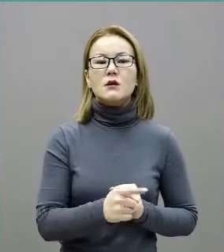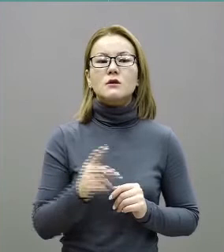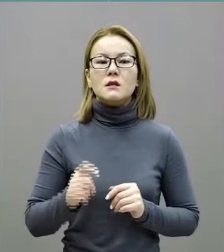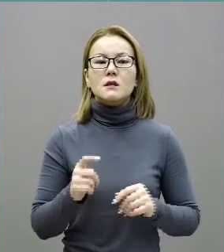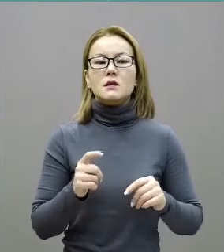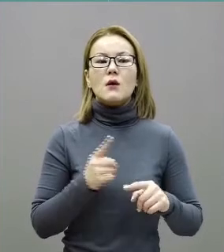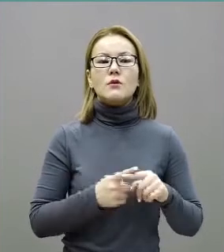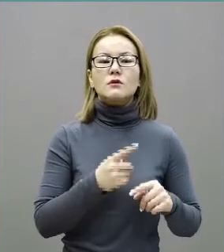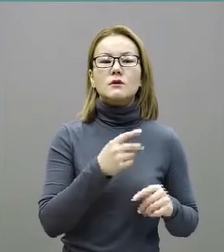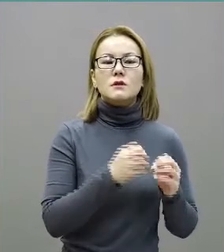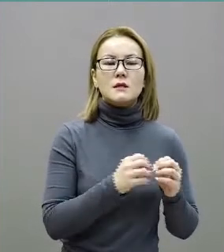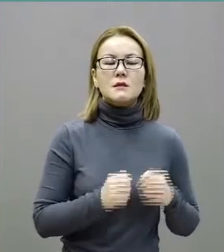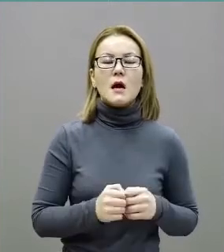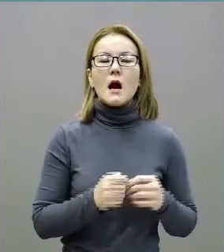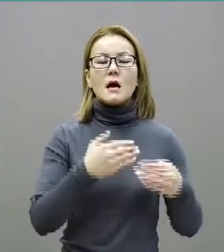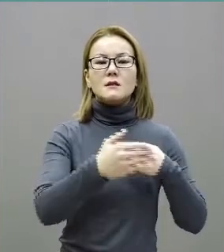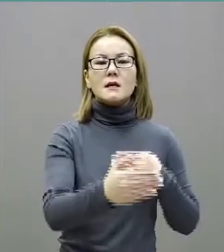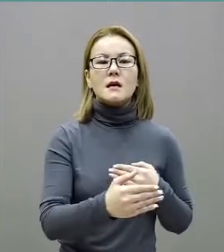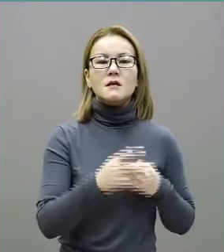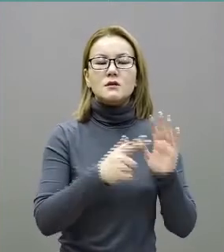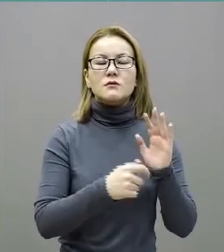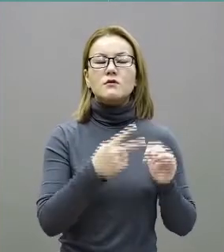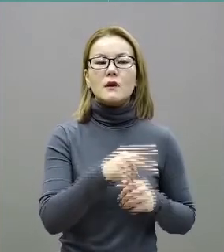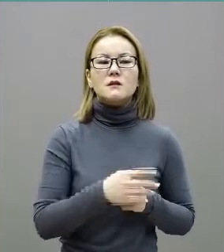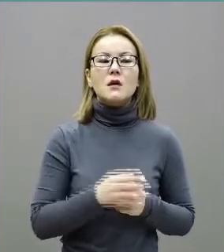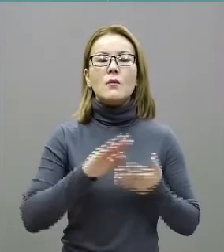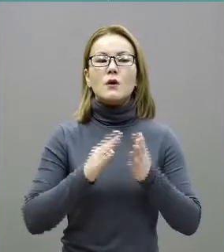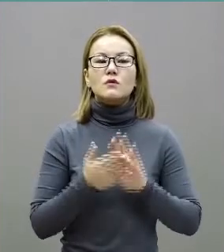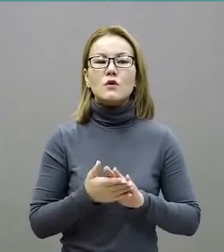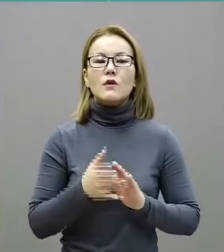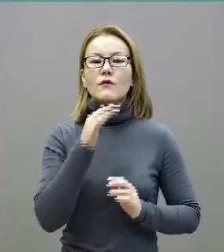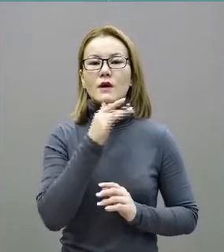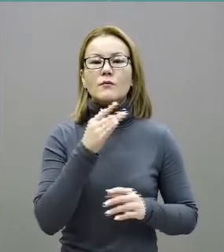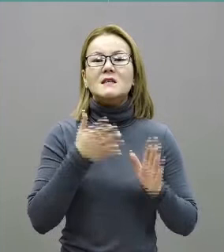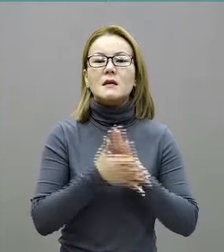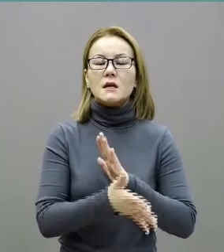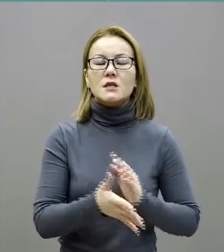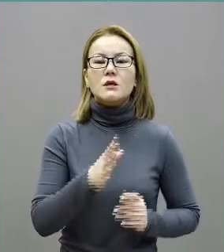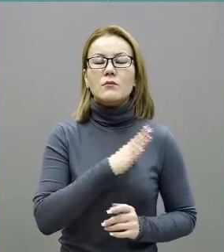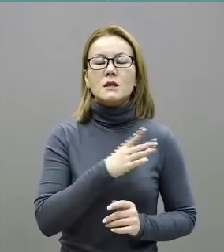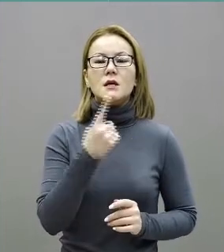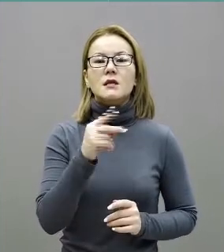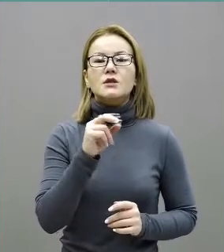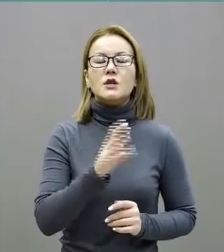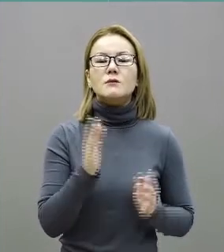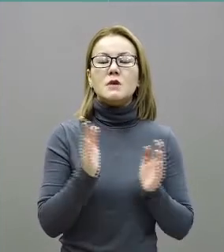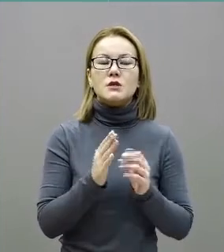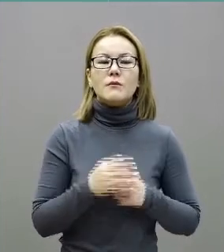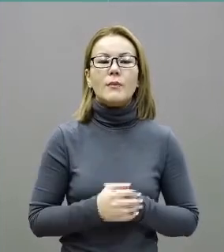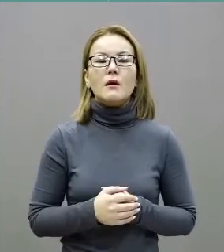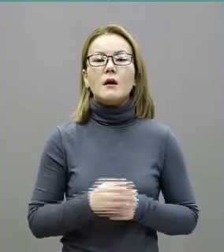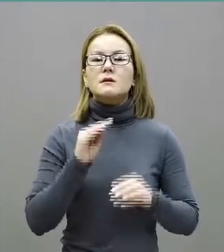расстояние 720 но по условию сказано что время у нас затрачено было на 1 час